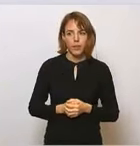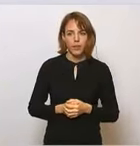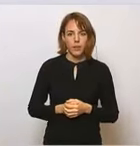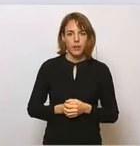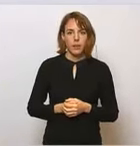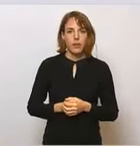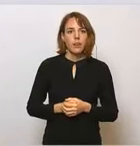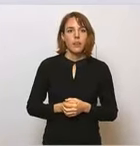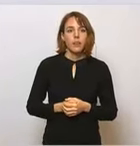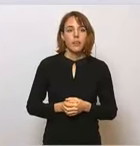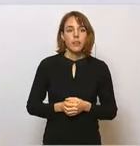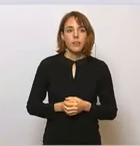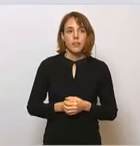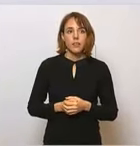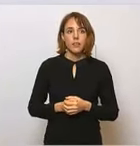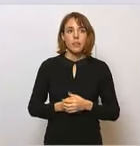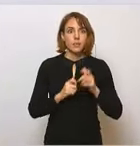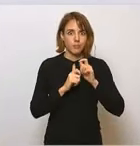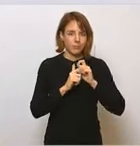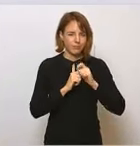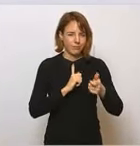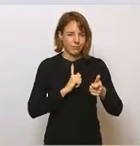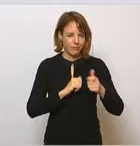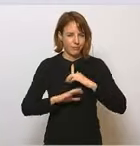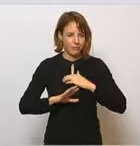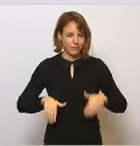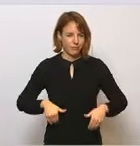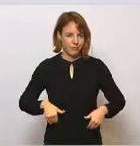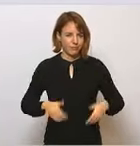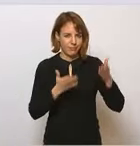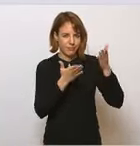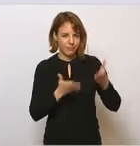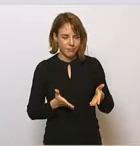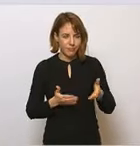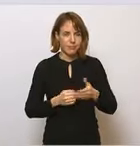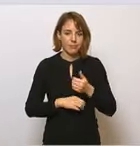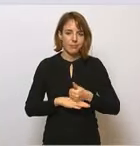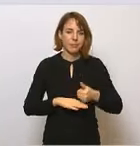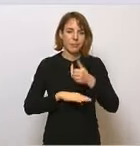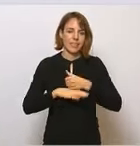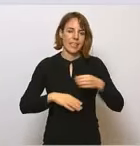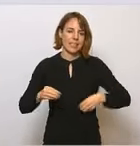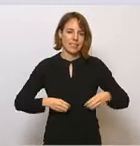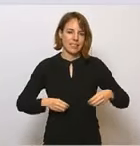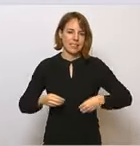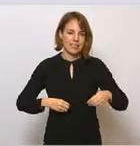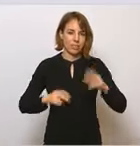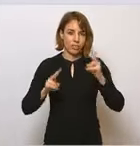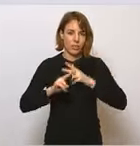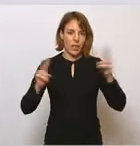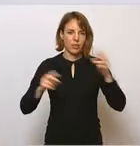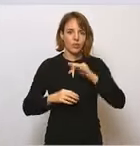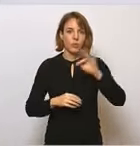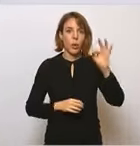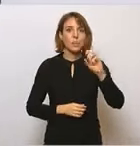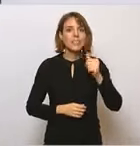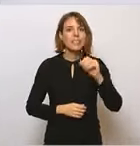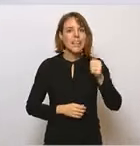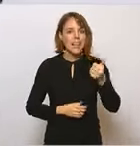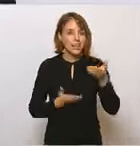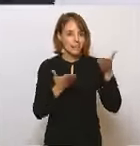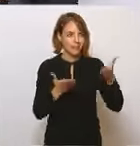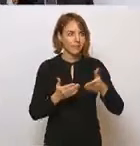finalement, notre dernière oratrice est Maya Noël. France Digital. Maya, vous êtes là.